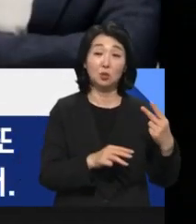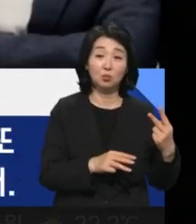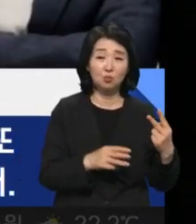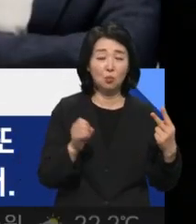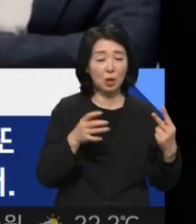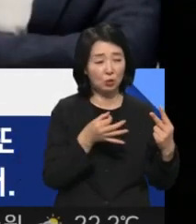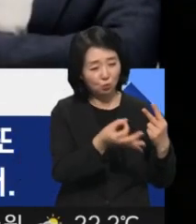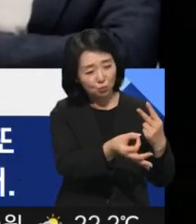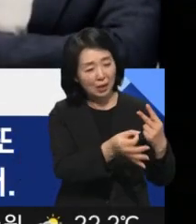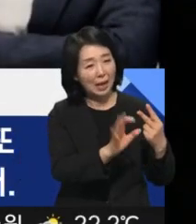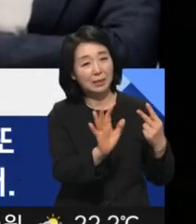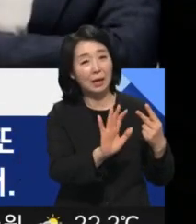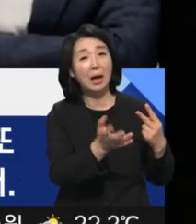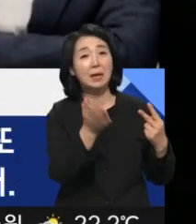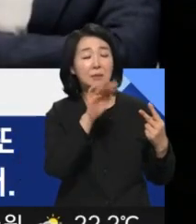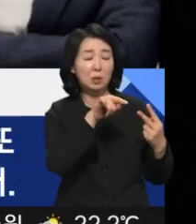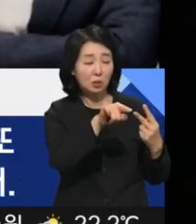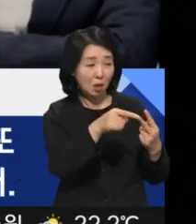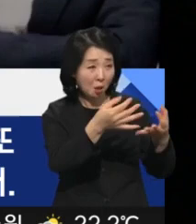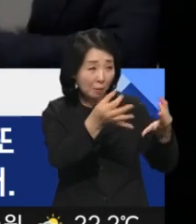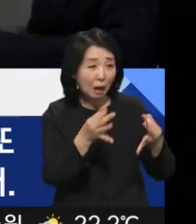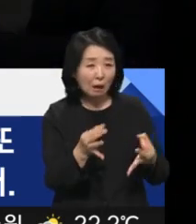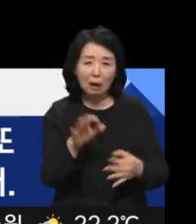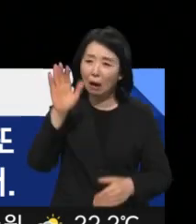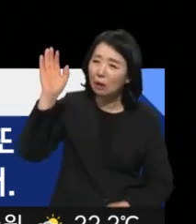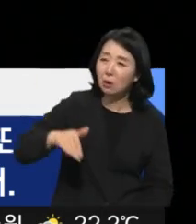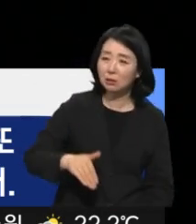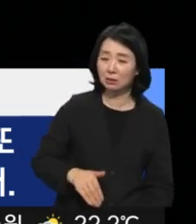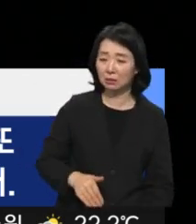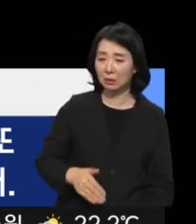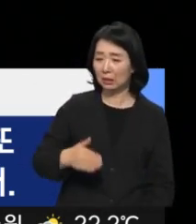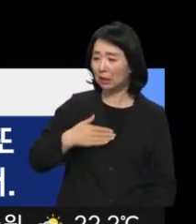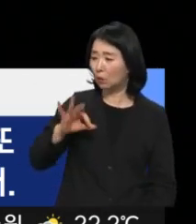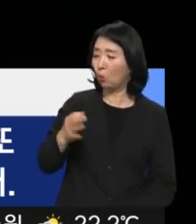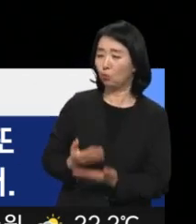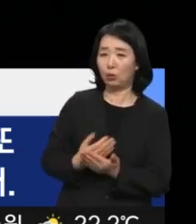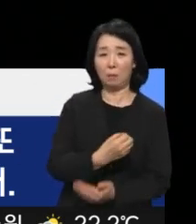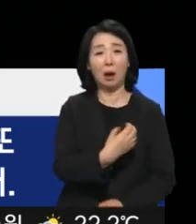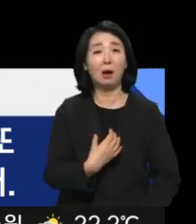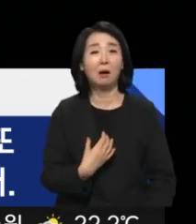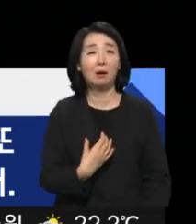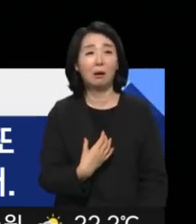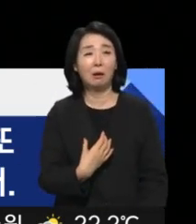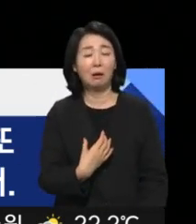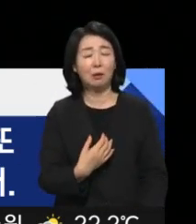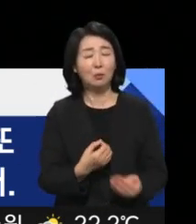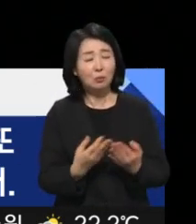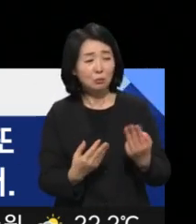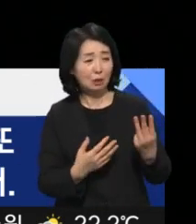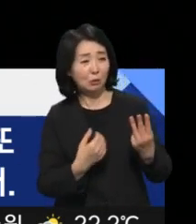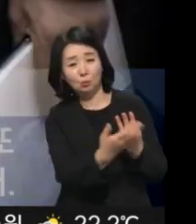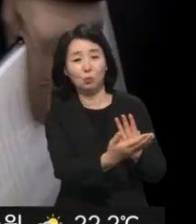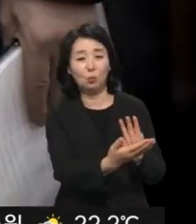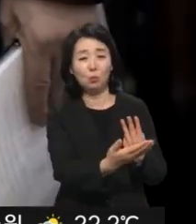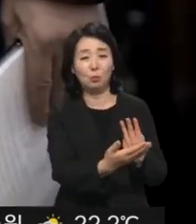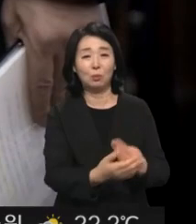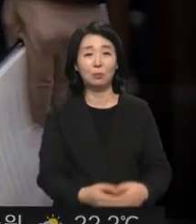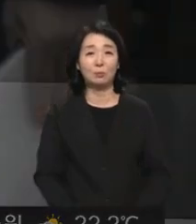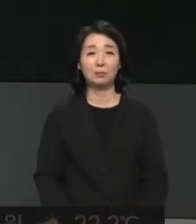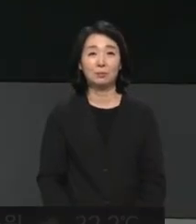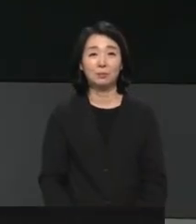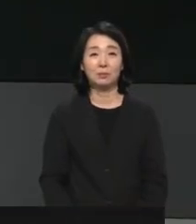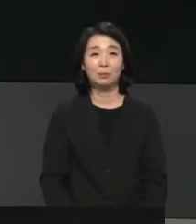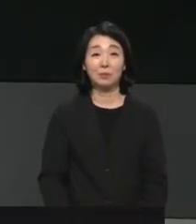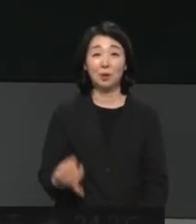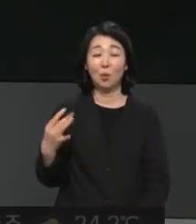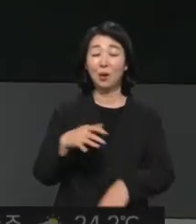줄라 그랬는데 얘들이 보더니 또 아 형님 야 하는 게 우리도 주세요 또 거기서 세 개 뺏겼어.